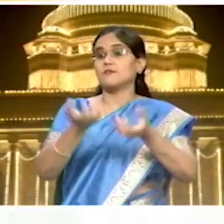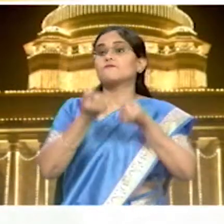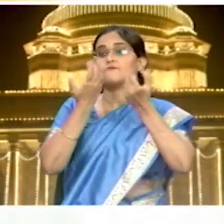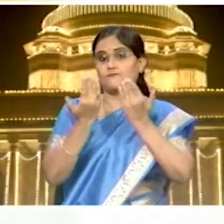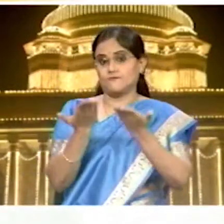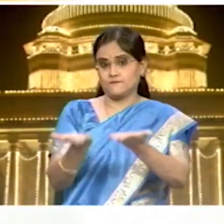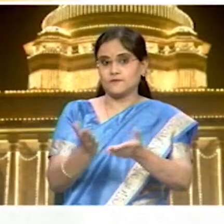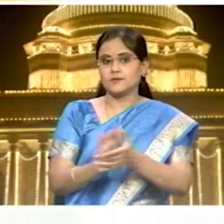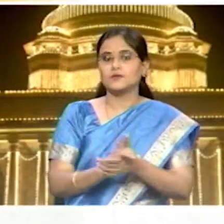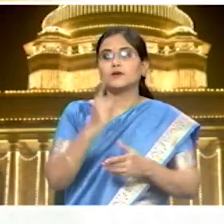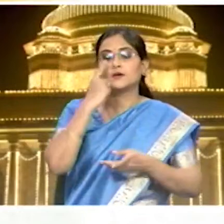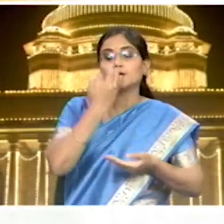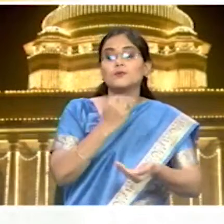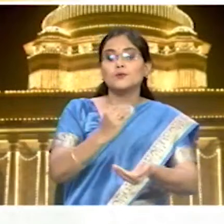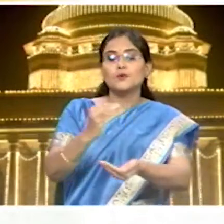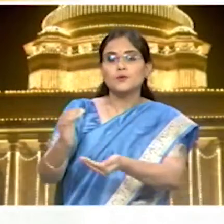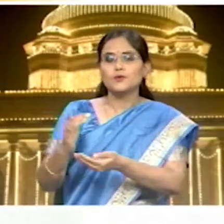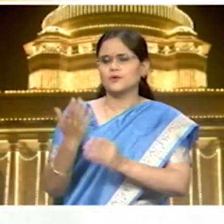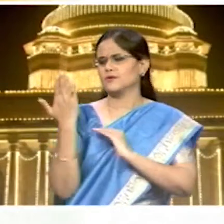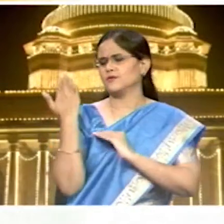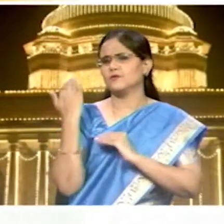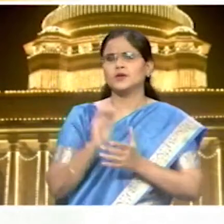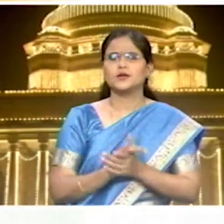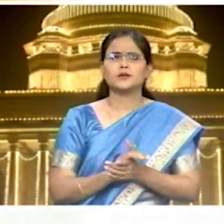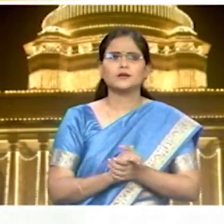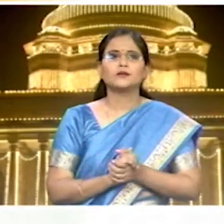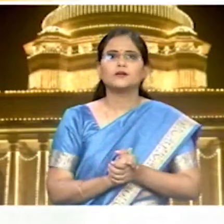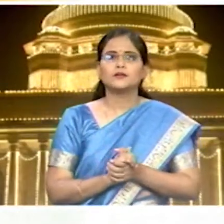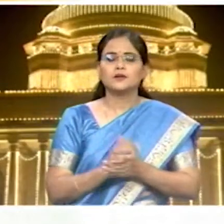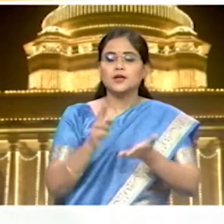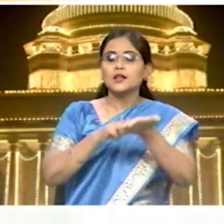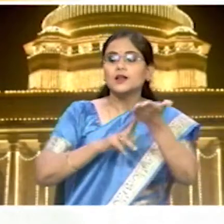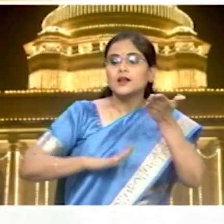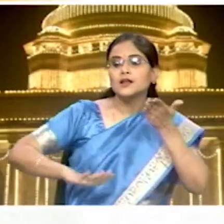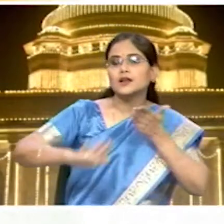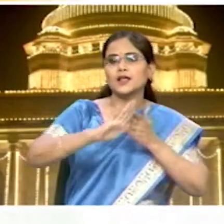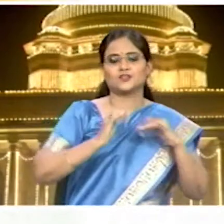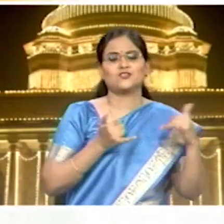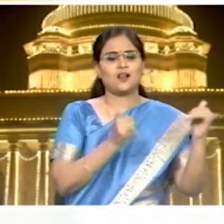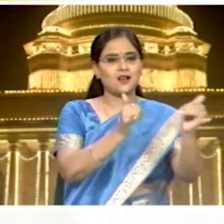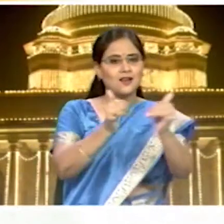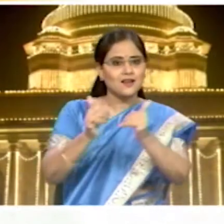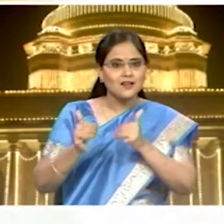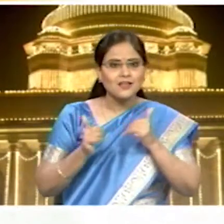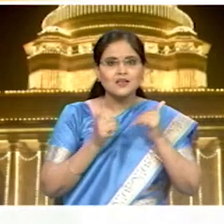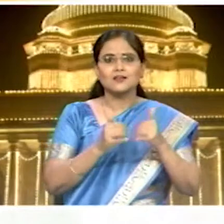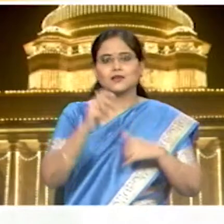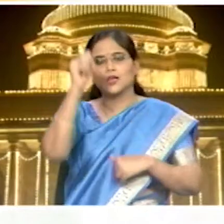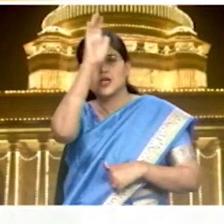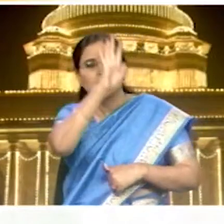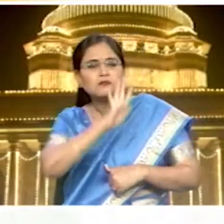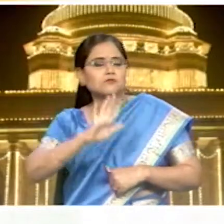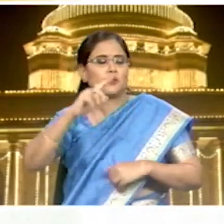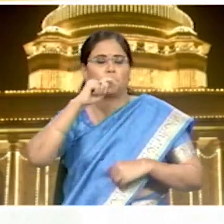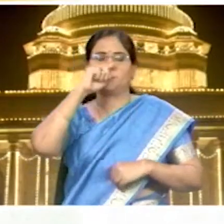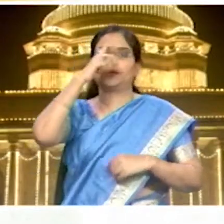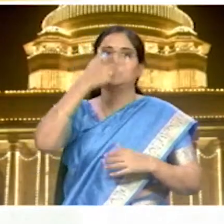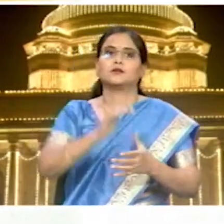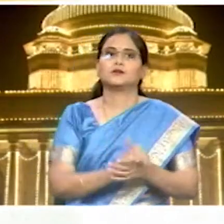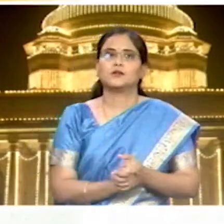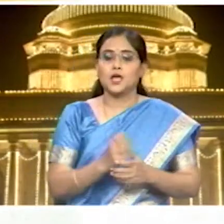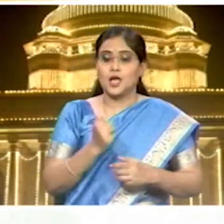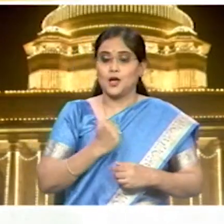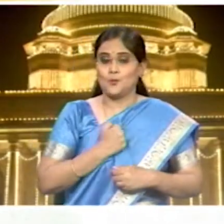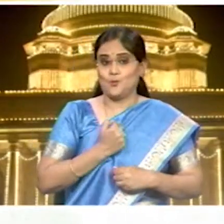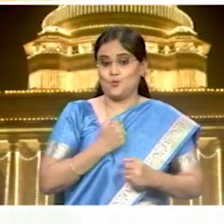अनेक बेटियों ने हाल ही में संपन्न हुए राष्ट्रमंडल खेलों में देश का गौरव बढ़ाया है। हमारे